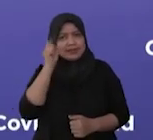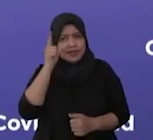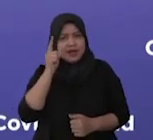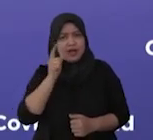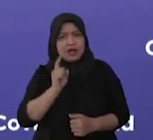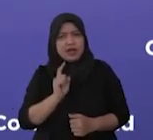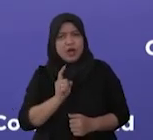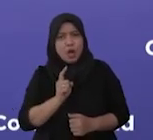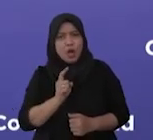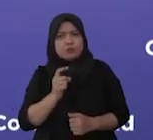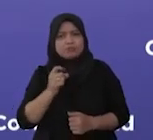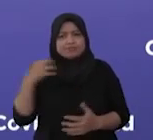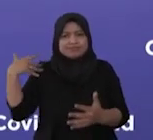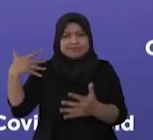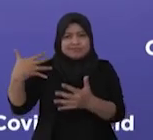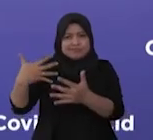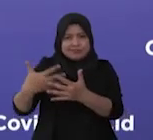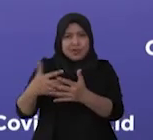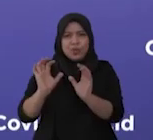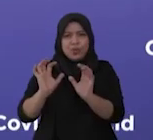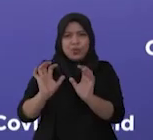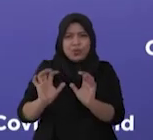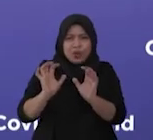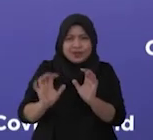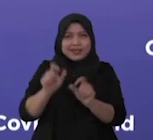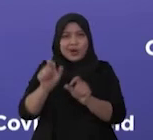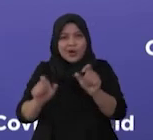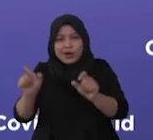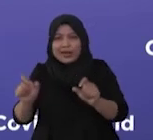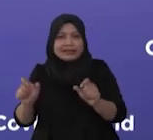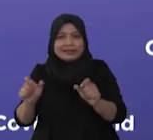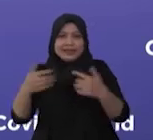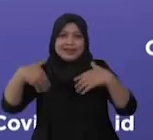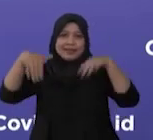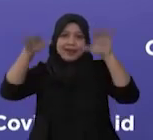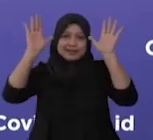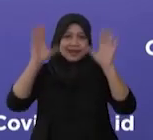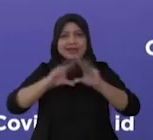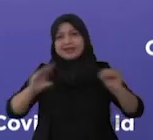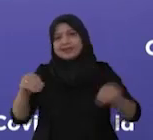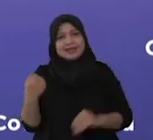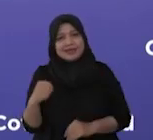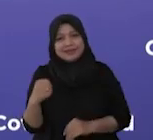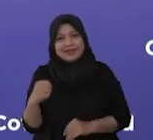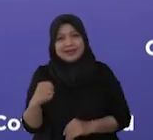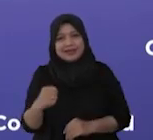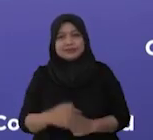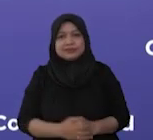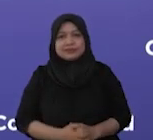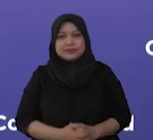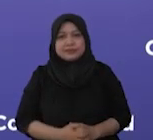dalam beberapa waktu terakhir ini banyak saudara-saudara kita yang terpaksa harus kemudian tidak bisa bekerja